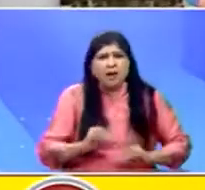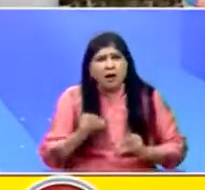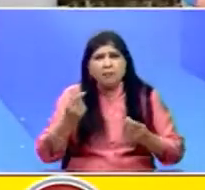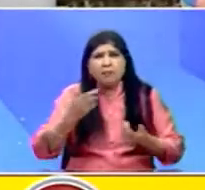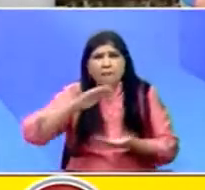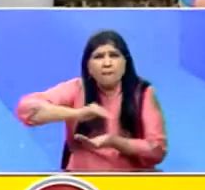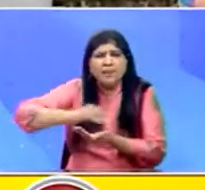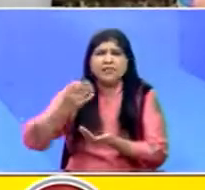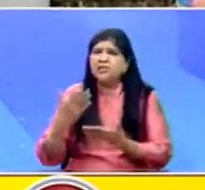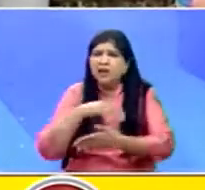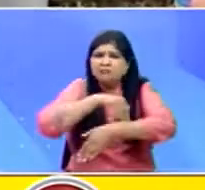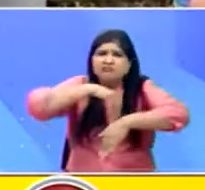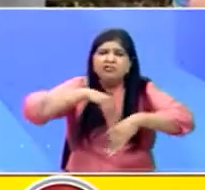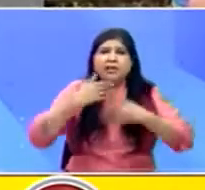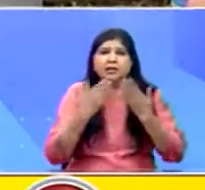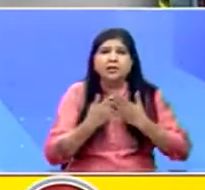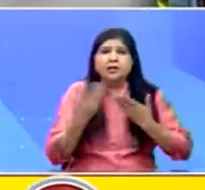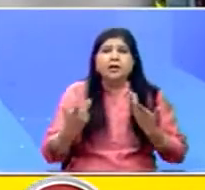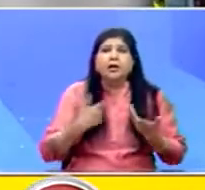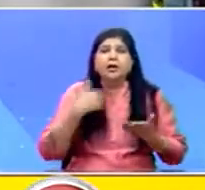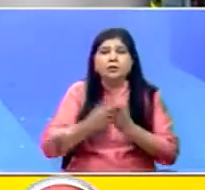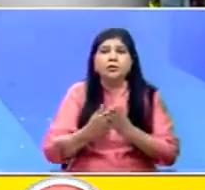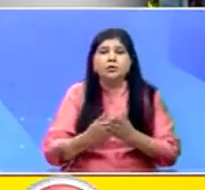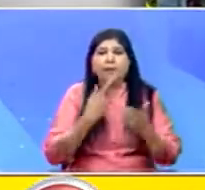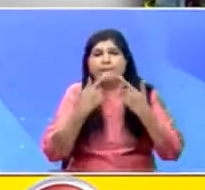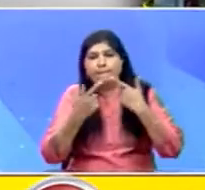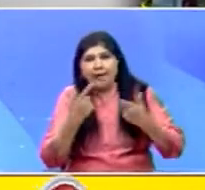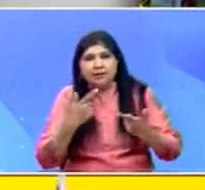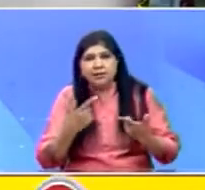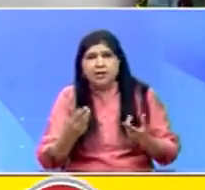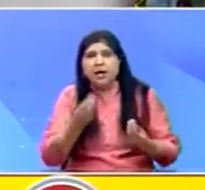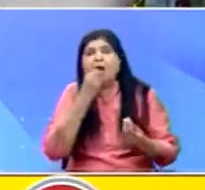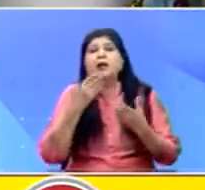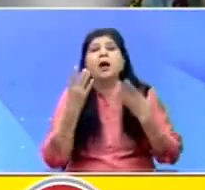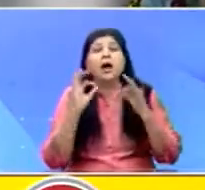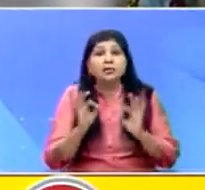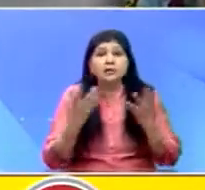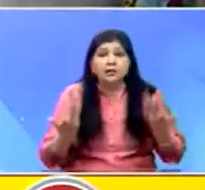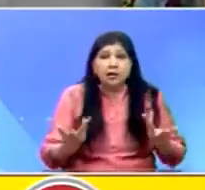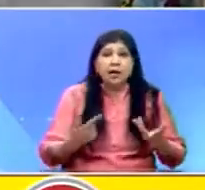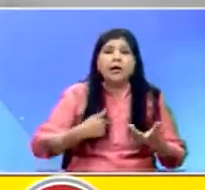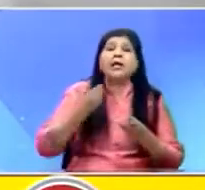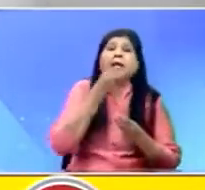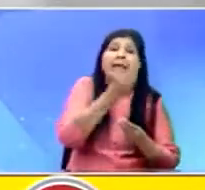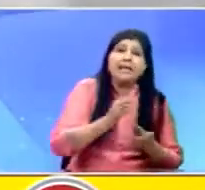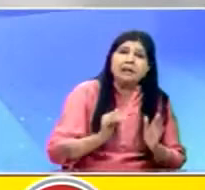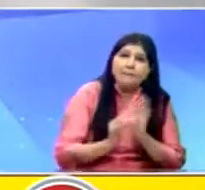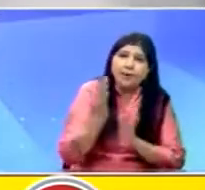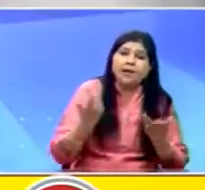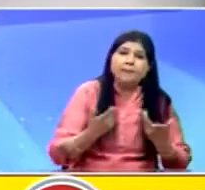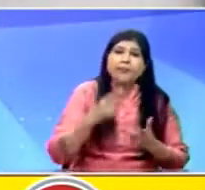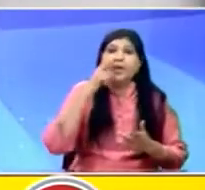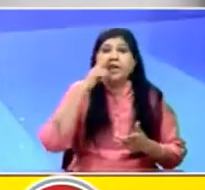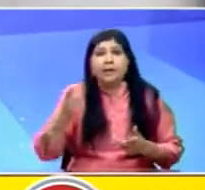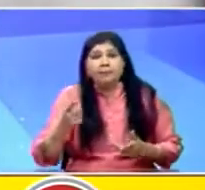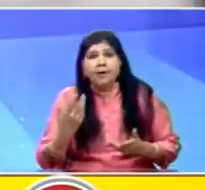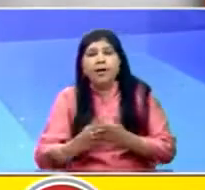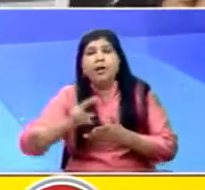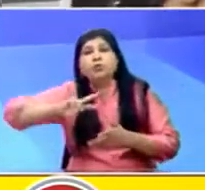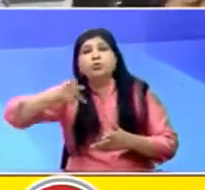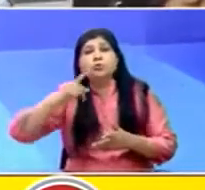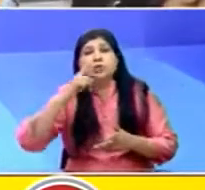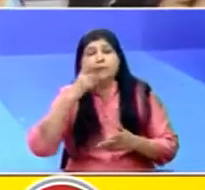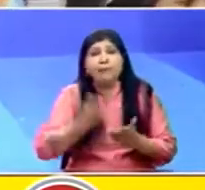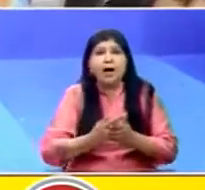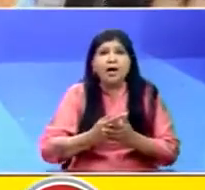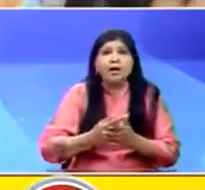संबंधित सारी जानकारियों पर चर्चा करती है। यानी एक मां दूसरी मां